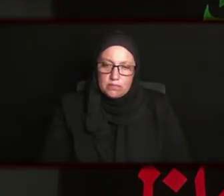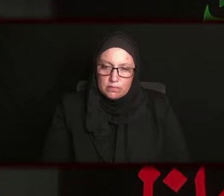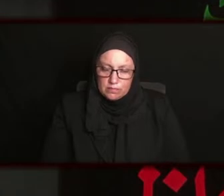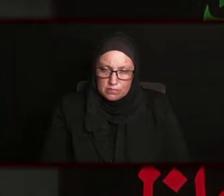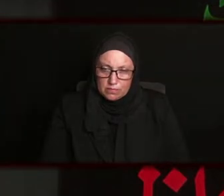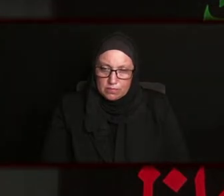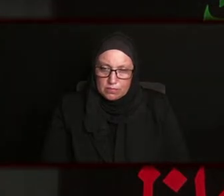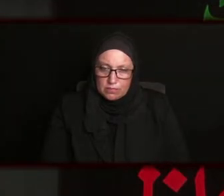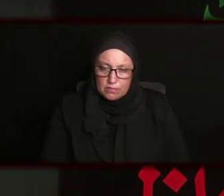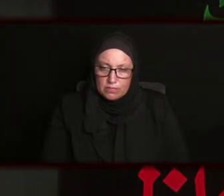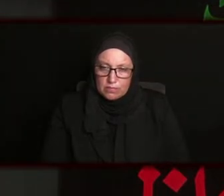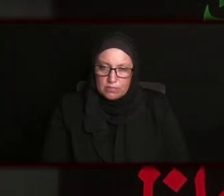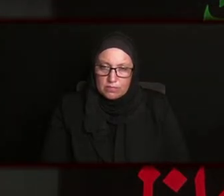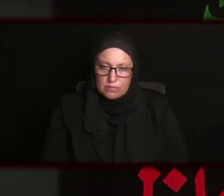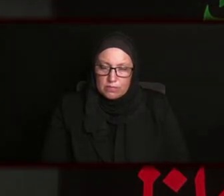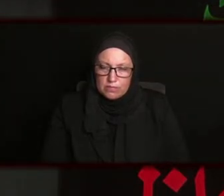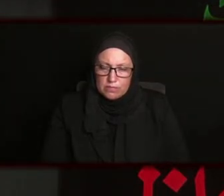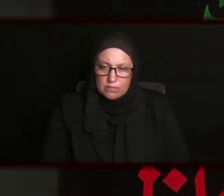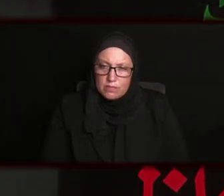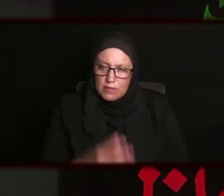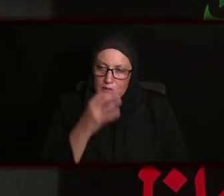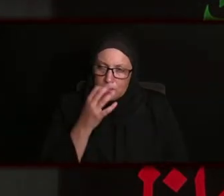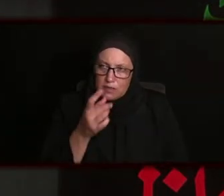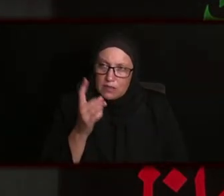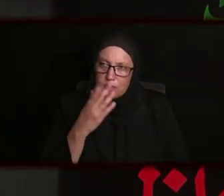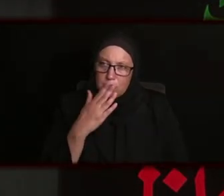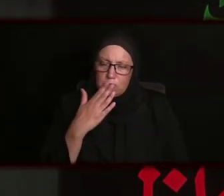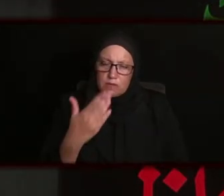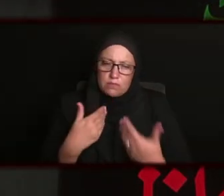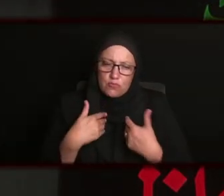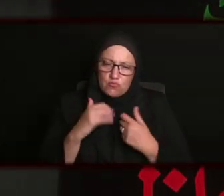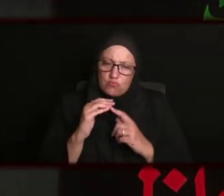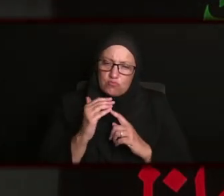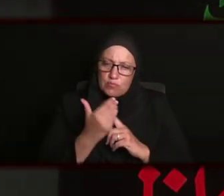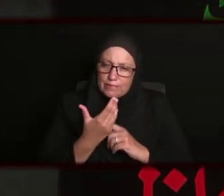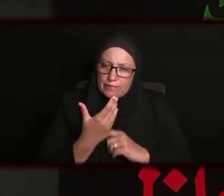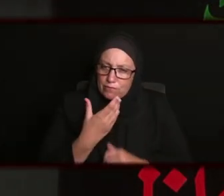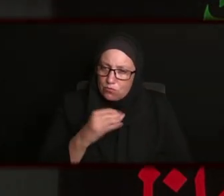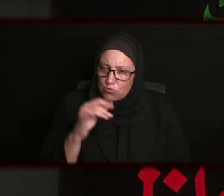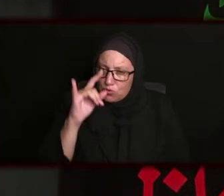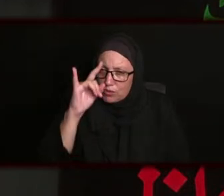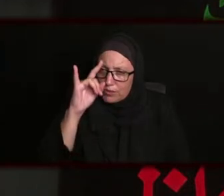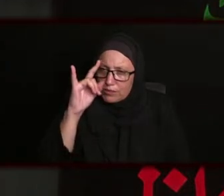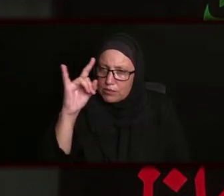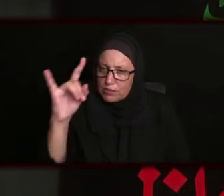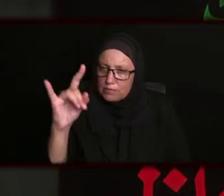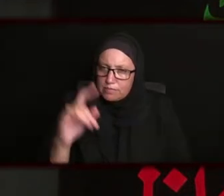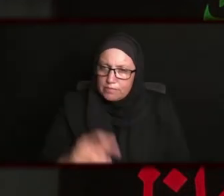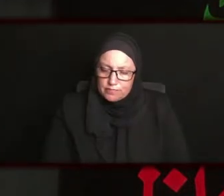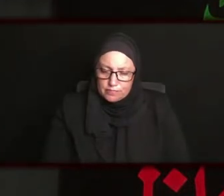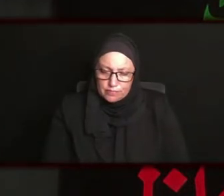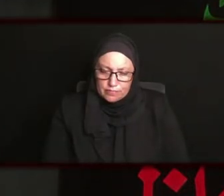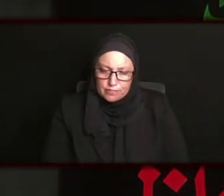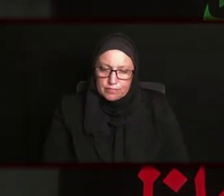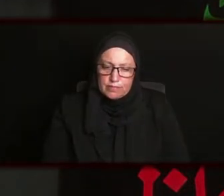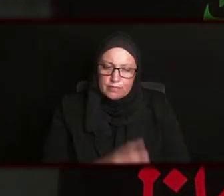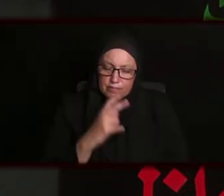الفداء. أعوذ بالله من الشيطان الرجيم. أم حسبتم